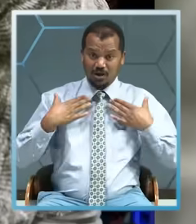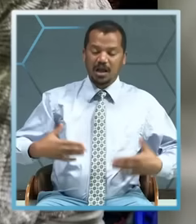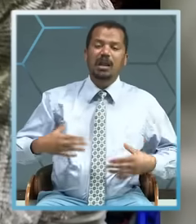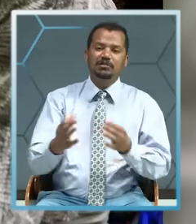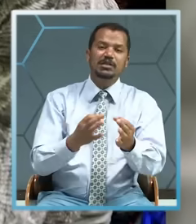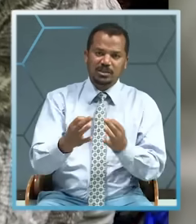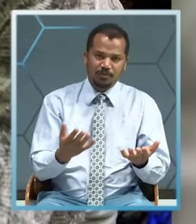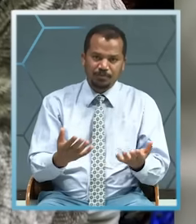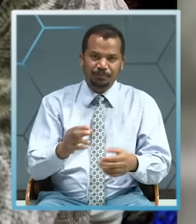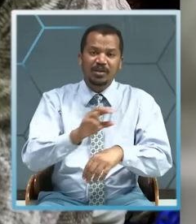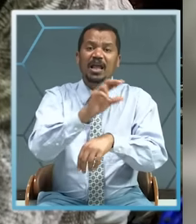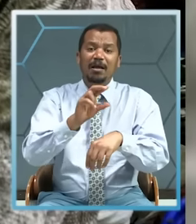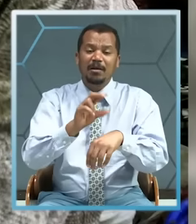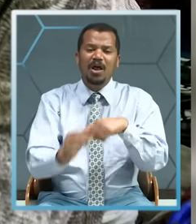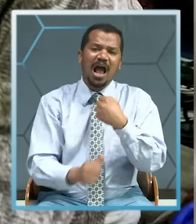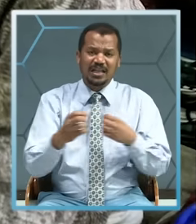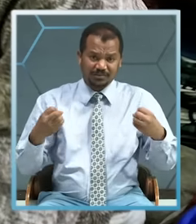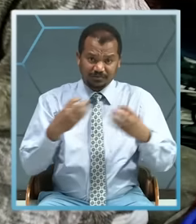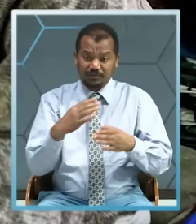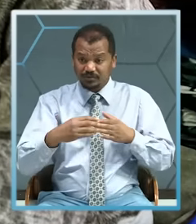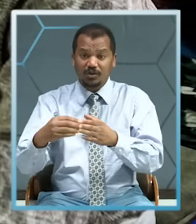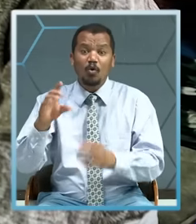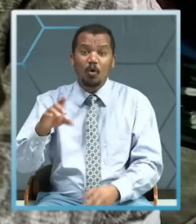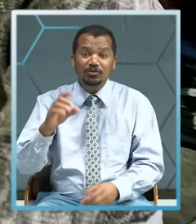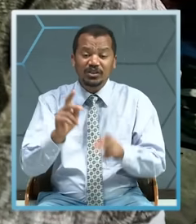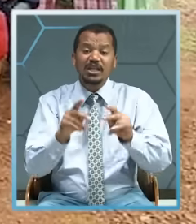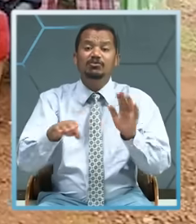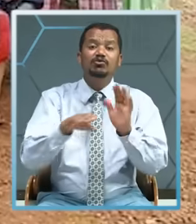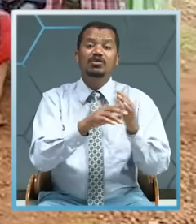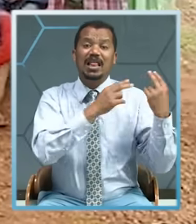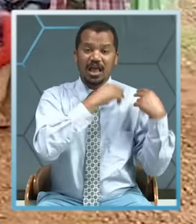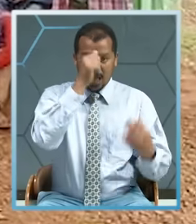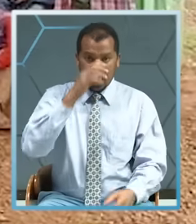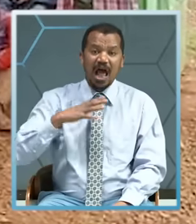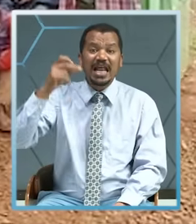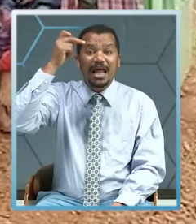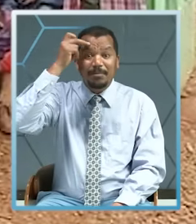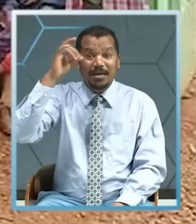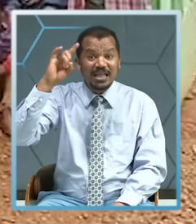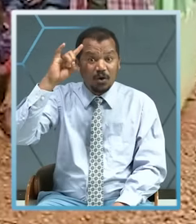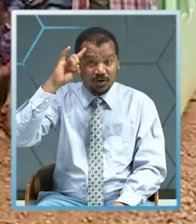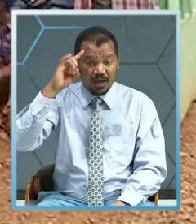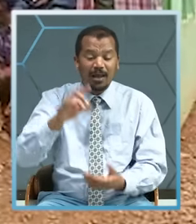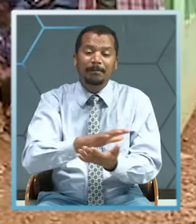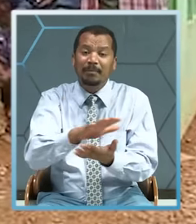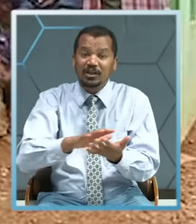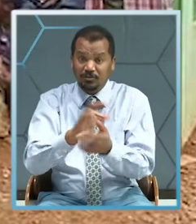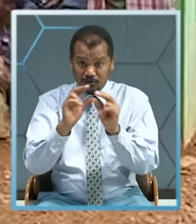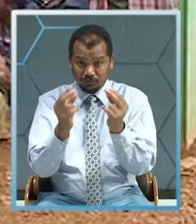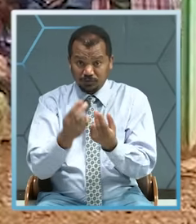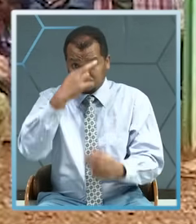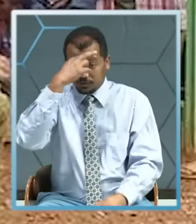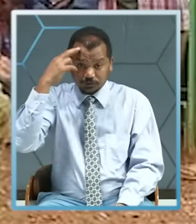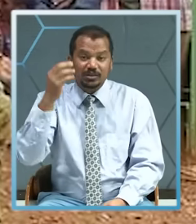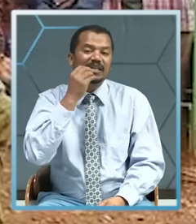የሚመለከታቸው አካላት ይገልጻሉ። የብሔራዊ አደጋ ስጋት ስራ አመራር ኮሚሽን የህዝብ ግንኙነት ኃላፊ አቶ ደበበ ዘውዴም በአሸባሪው